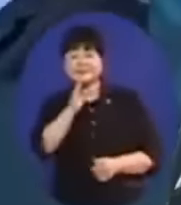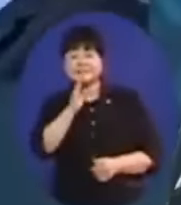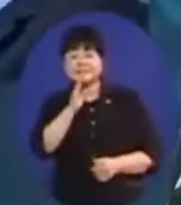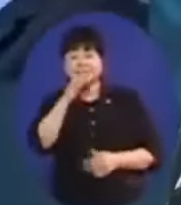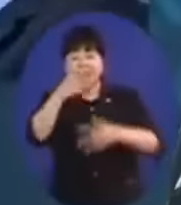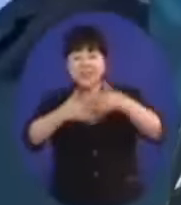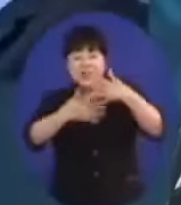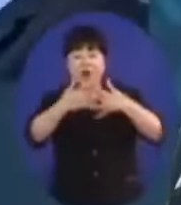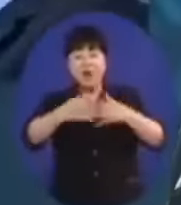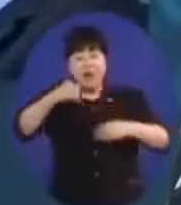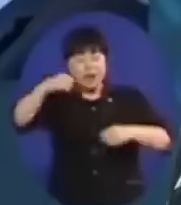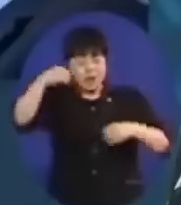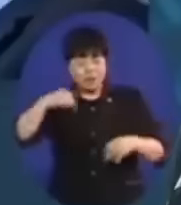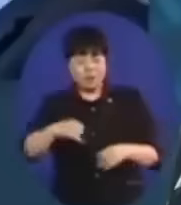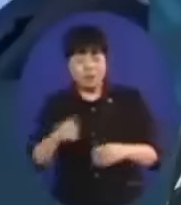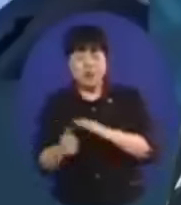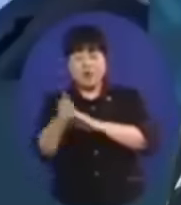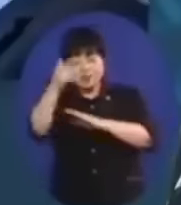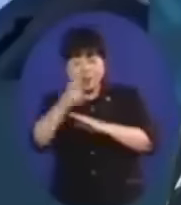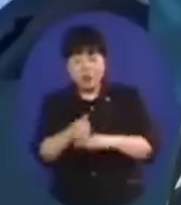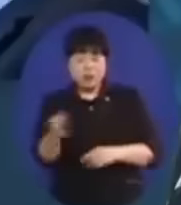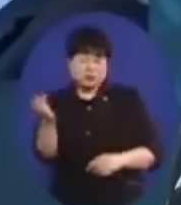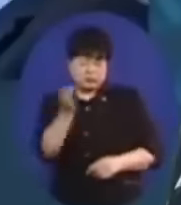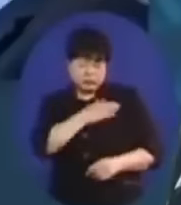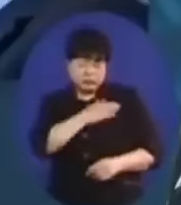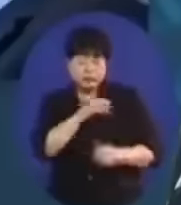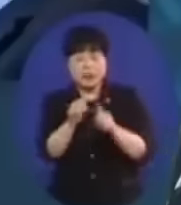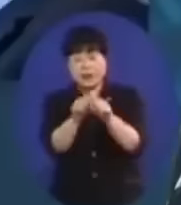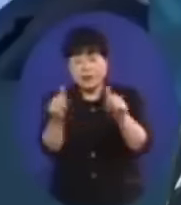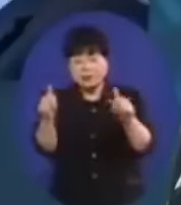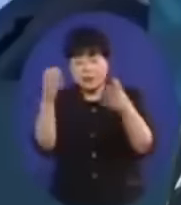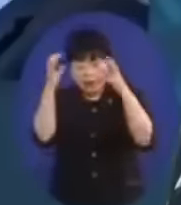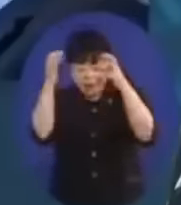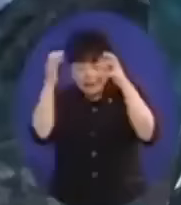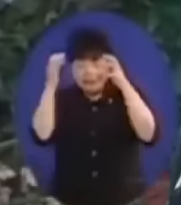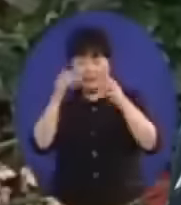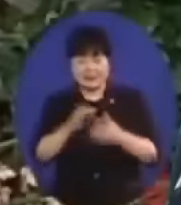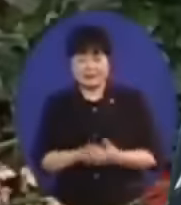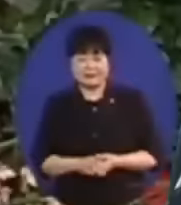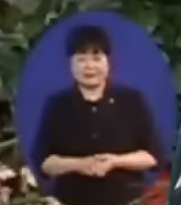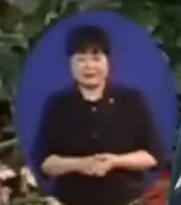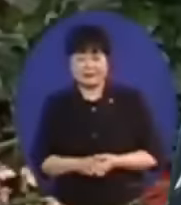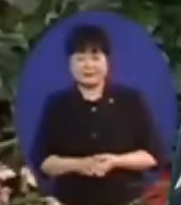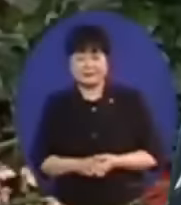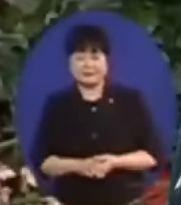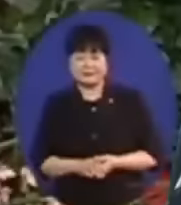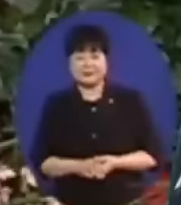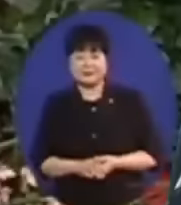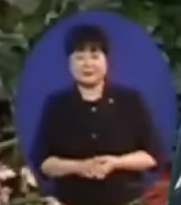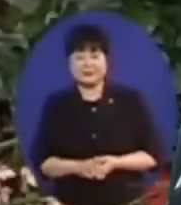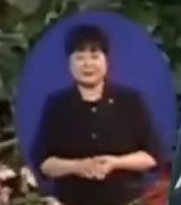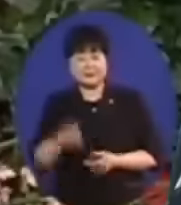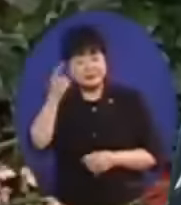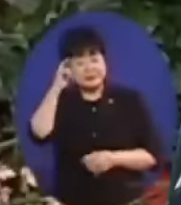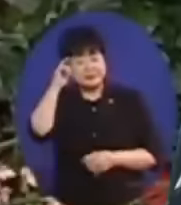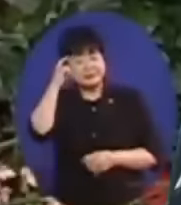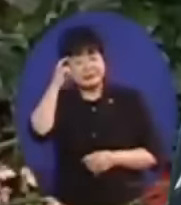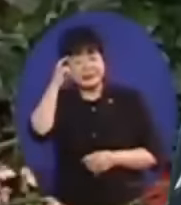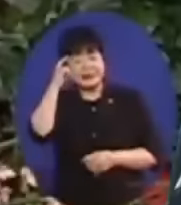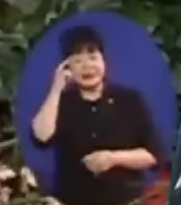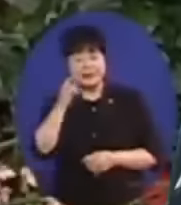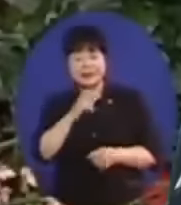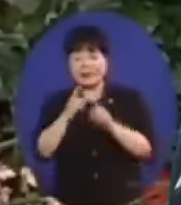영화 배우이자 성공한 재벌가인 것입니다. 그는 어릴 때부터 늘 긍정적인 생각을 했다고 말하고 있습니다. 그는